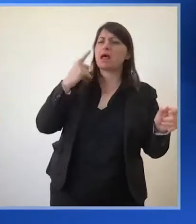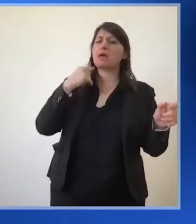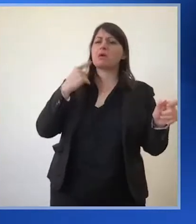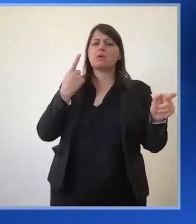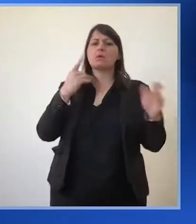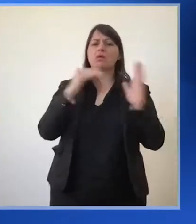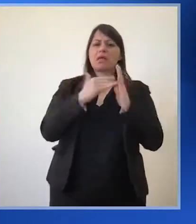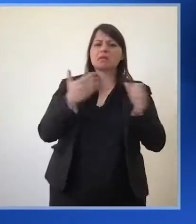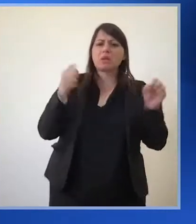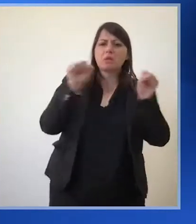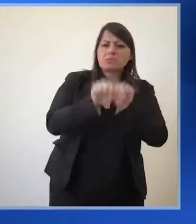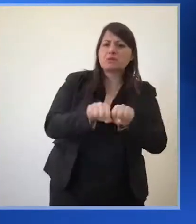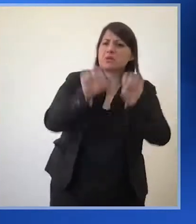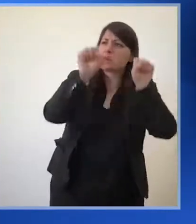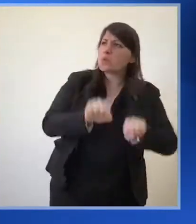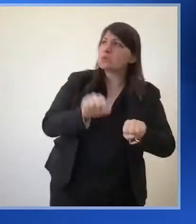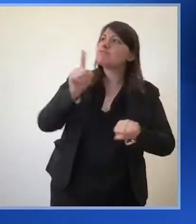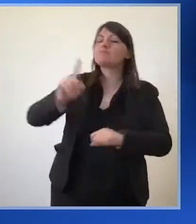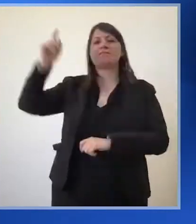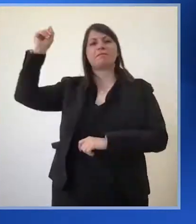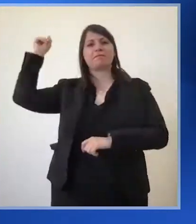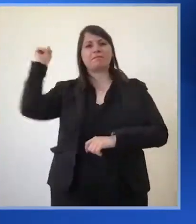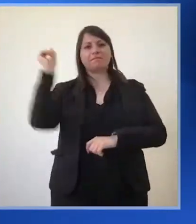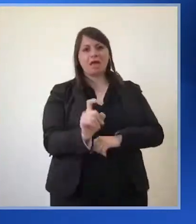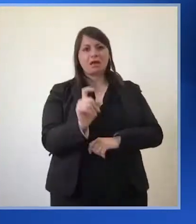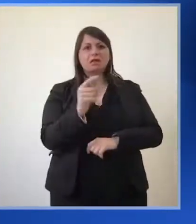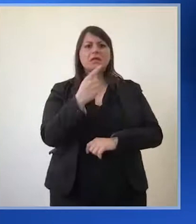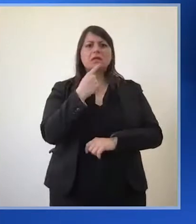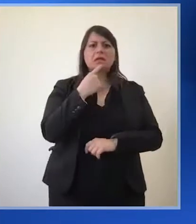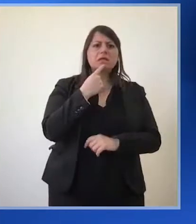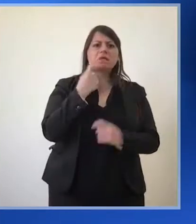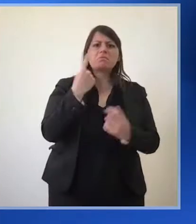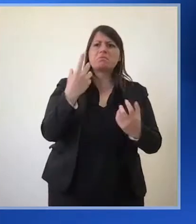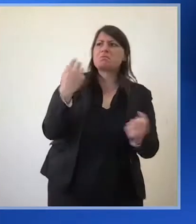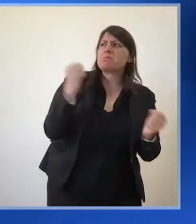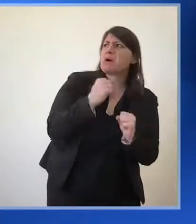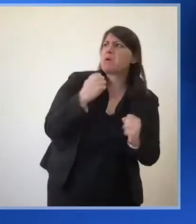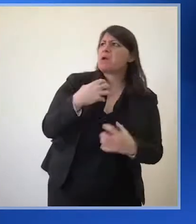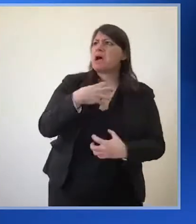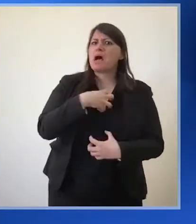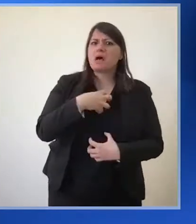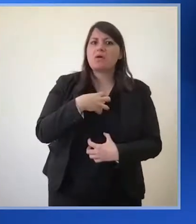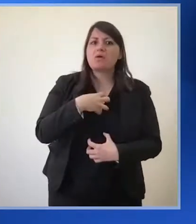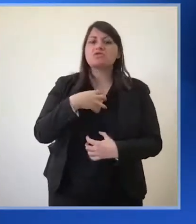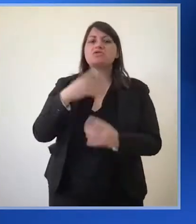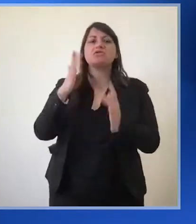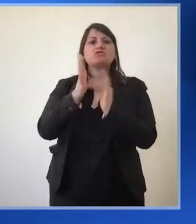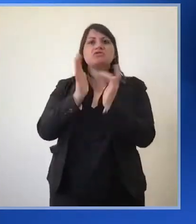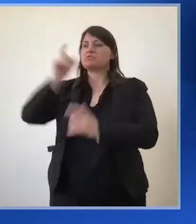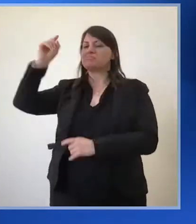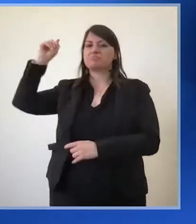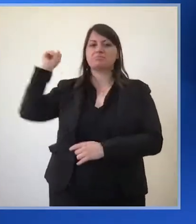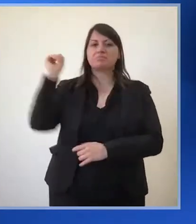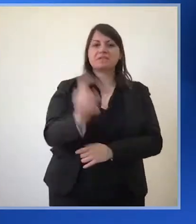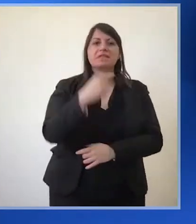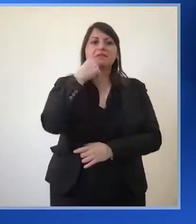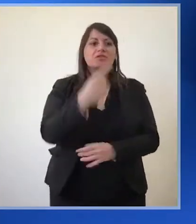in casa, pieni di paura e di angoscia. Viene a loro e dice: pace a